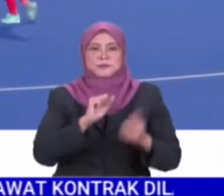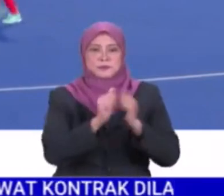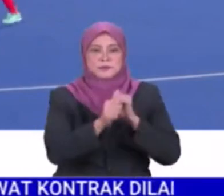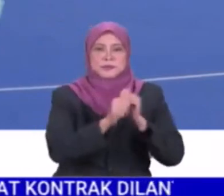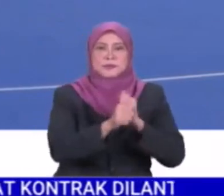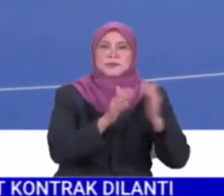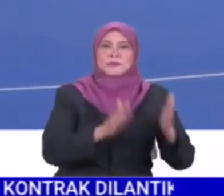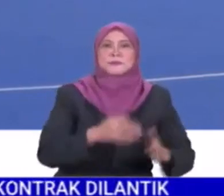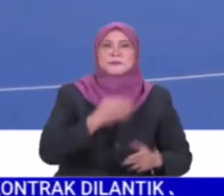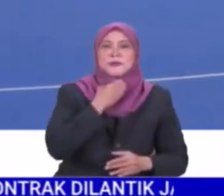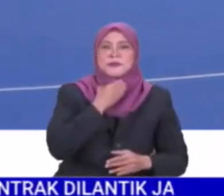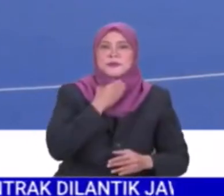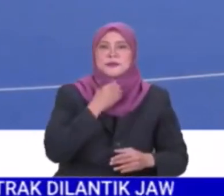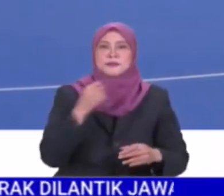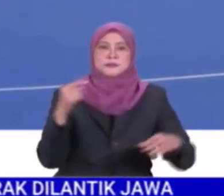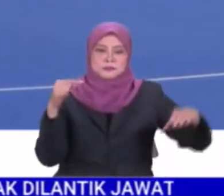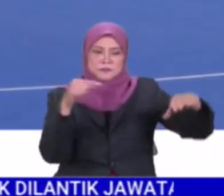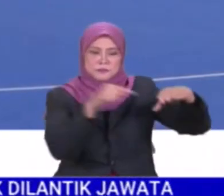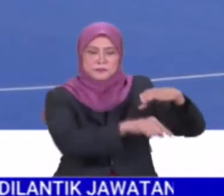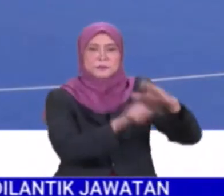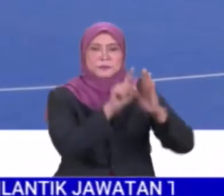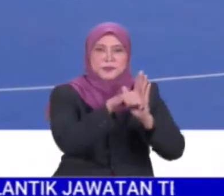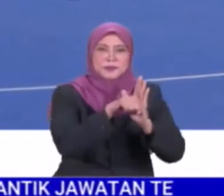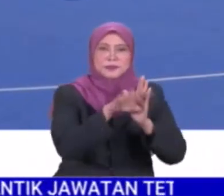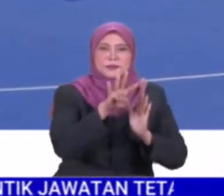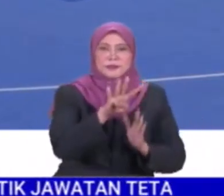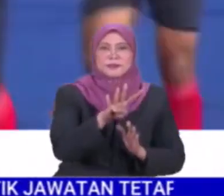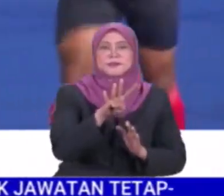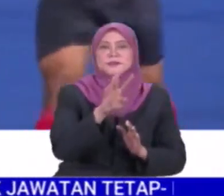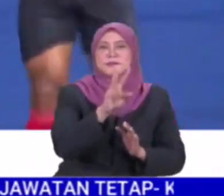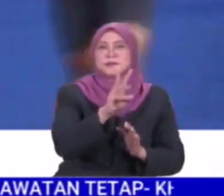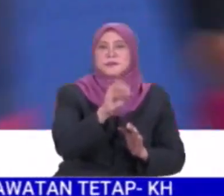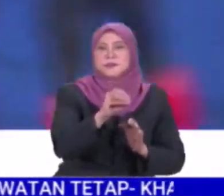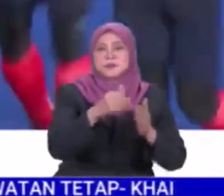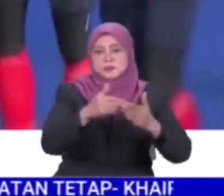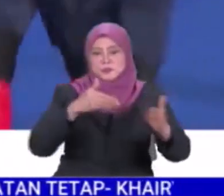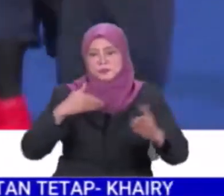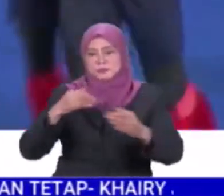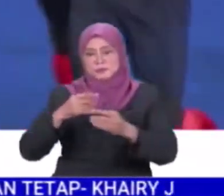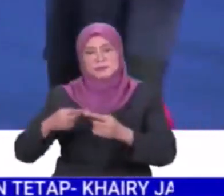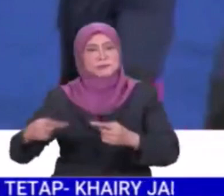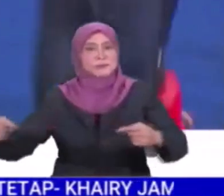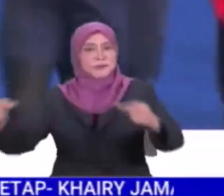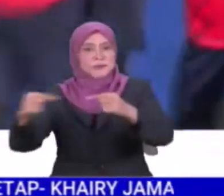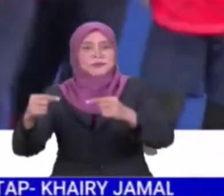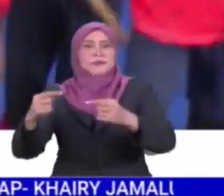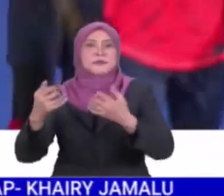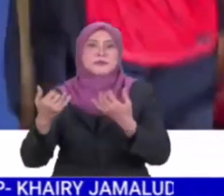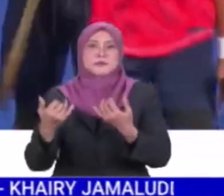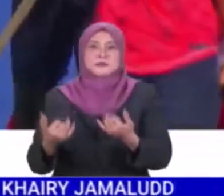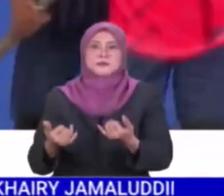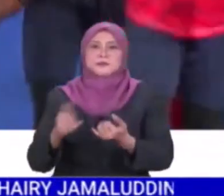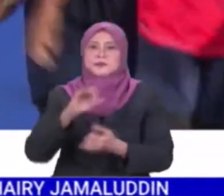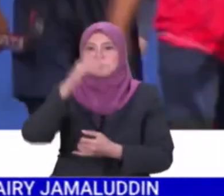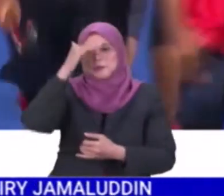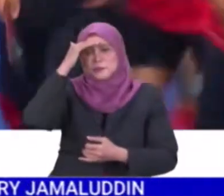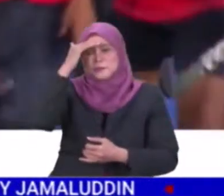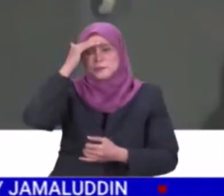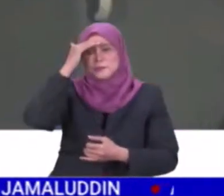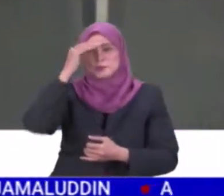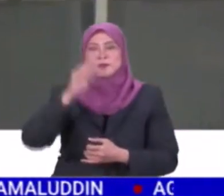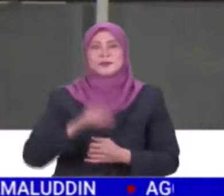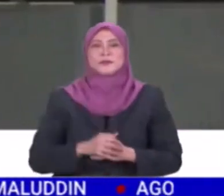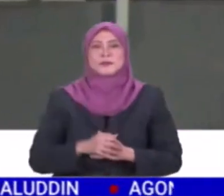lagi dengan jaringan gol keempat pada minit ke-60 sebelum tamat perlawanan. Jurulatih pasukan Johor Muhammad Nur Afazli